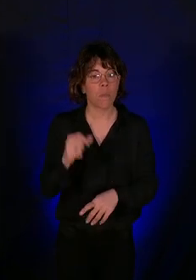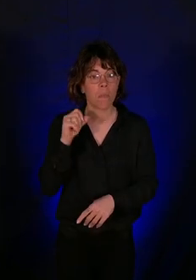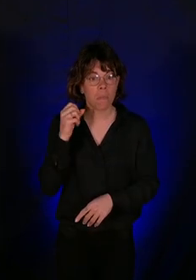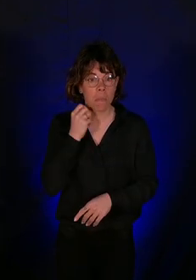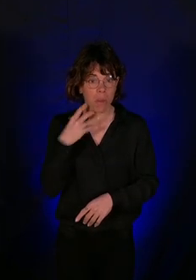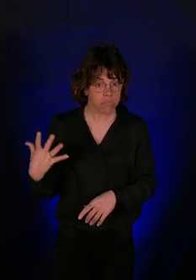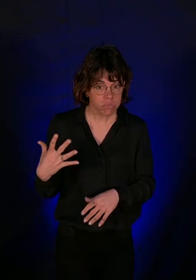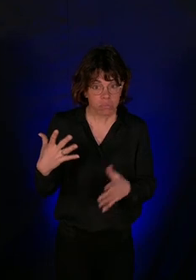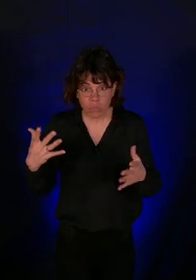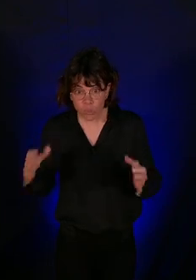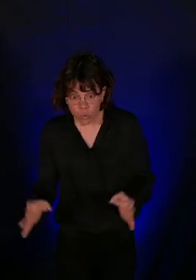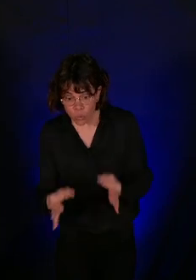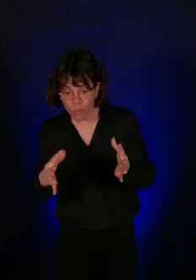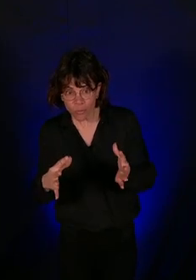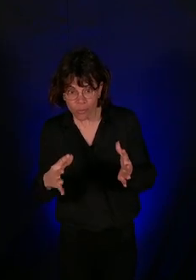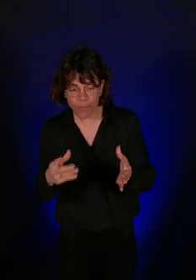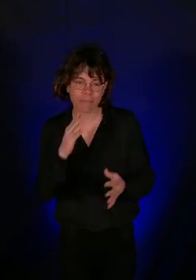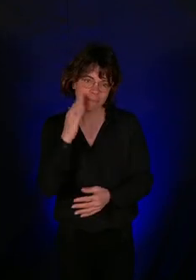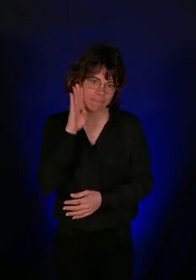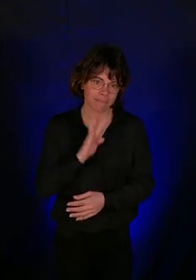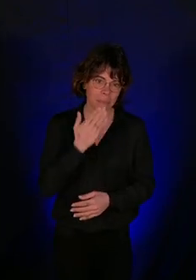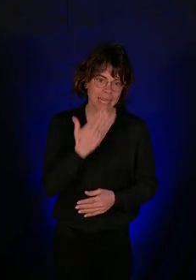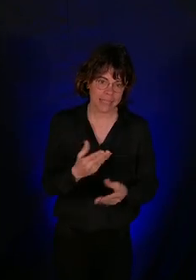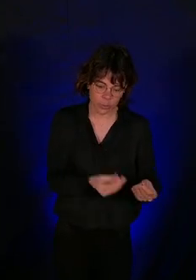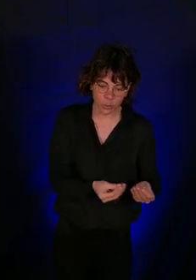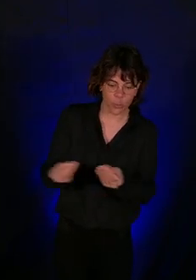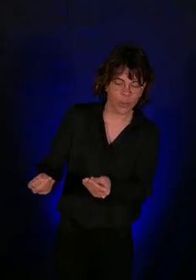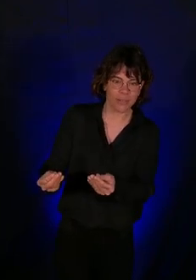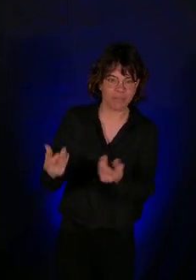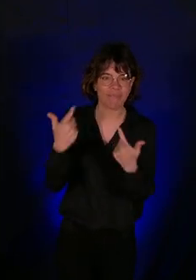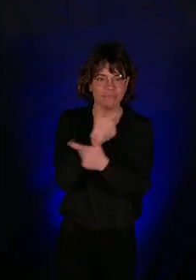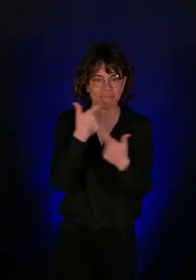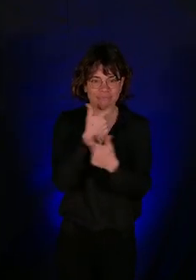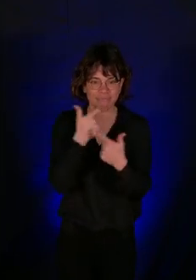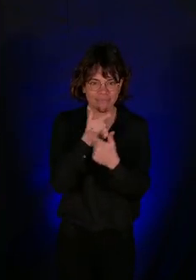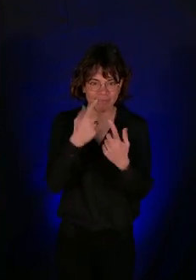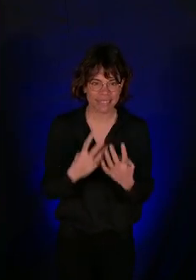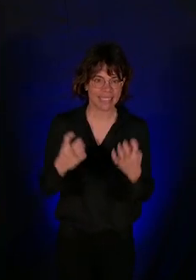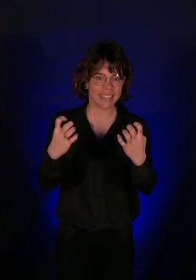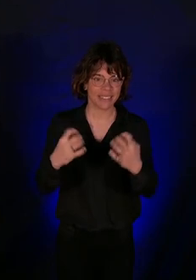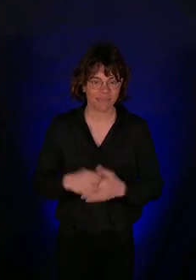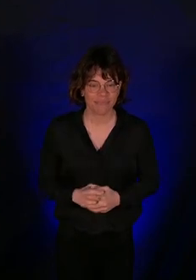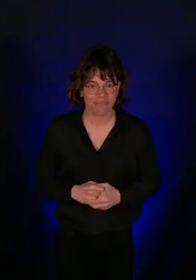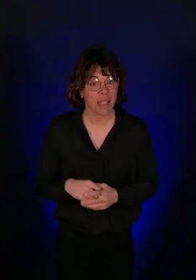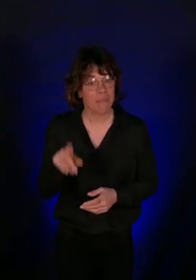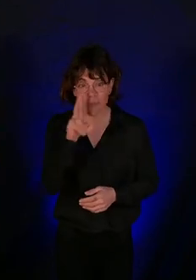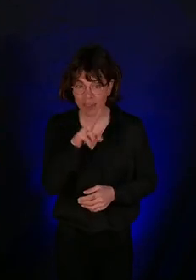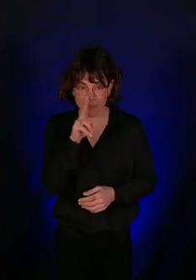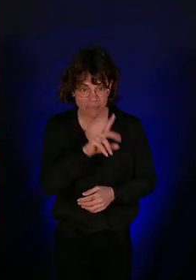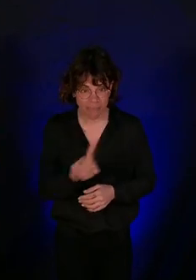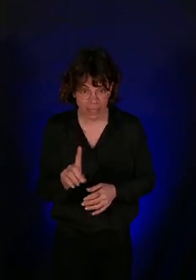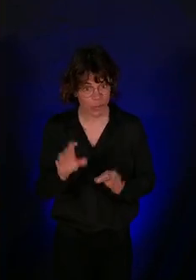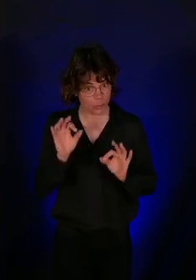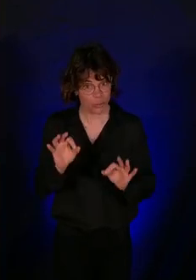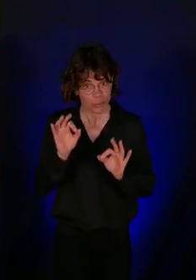le retrouvez, merci de le ramener. C'est... Bon, bref... Ce n'est pas une blague, l'annonce était